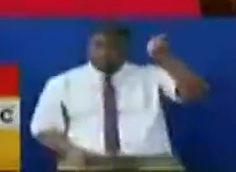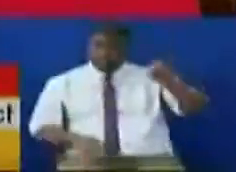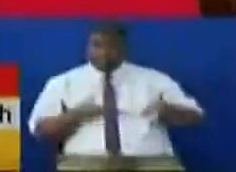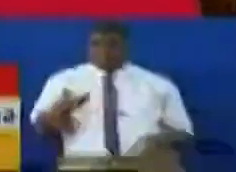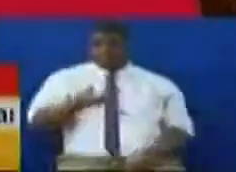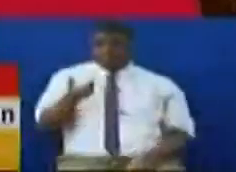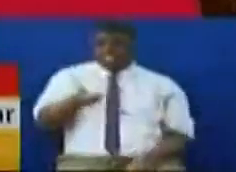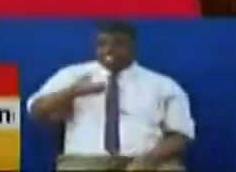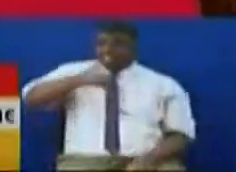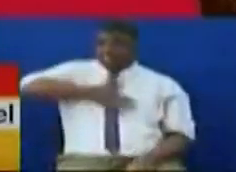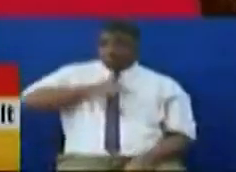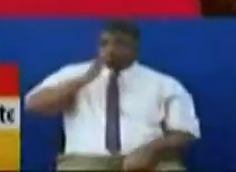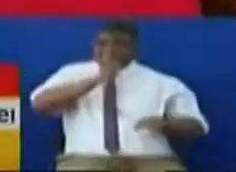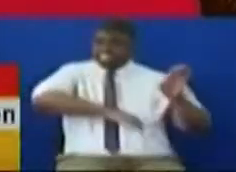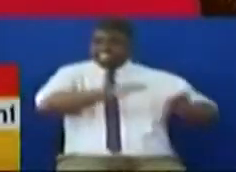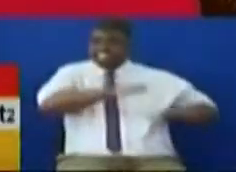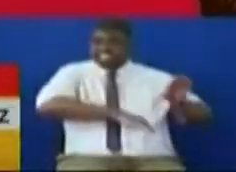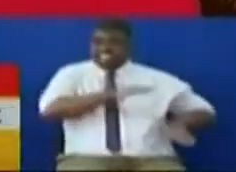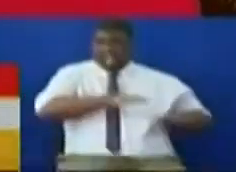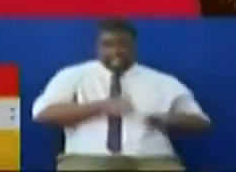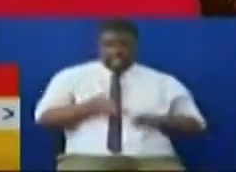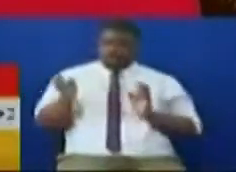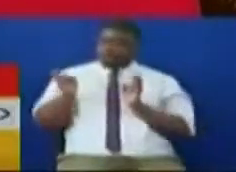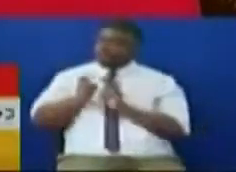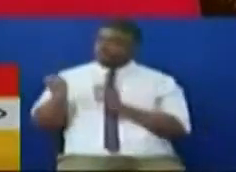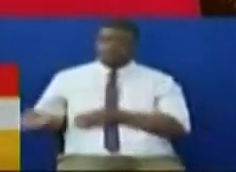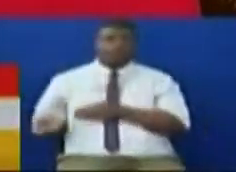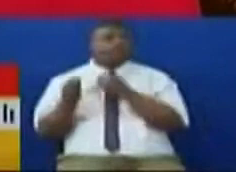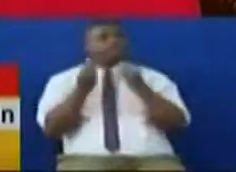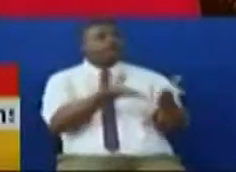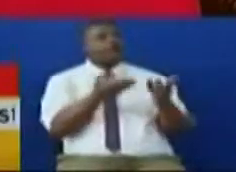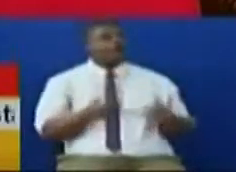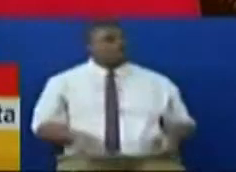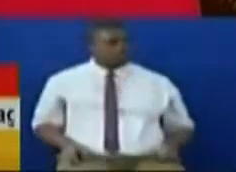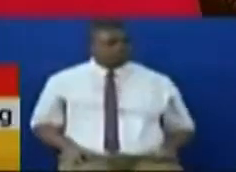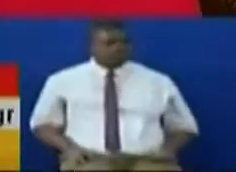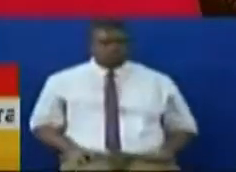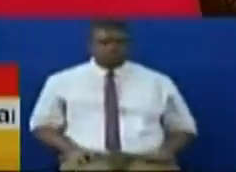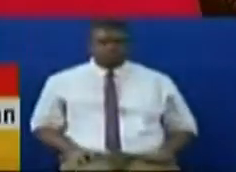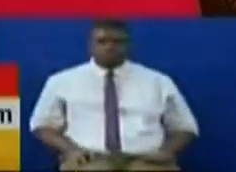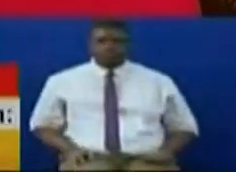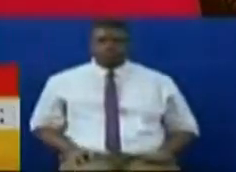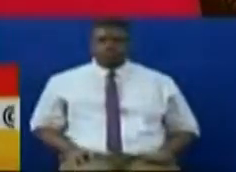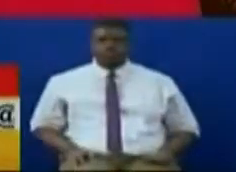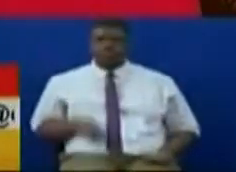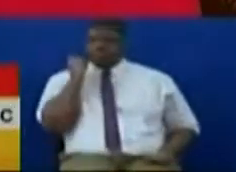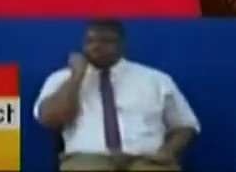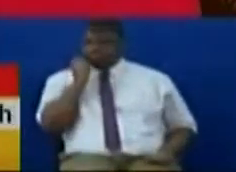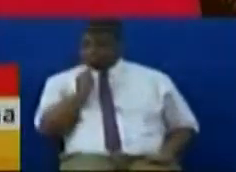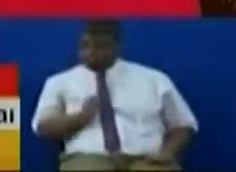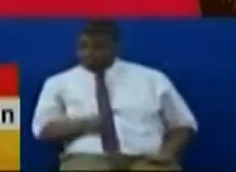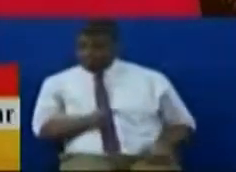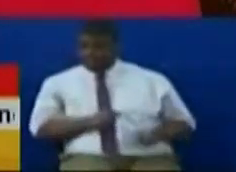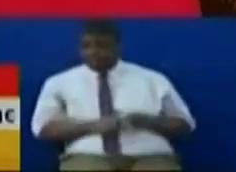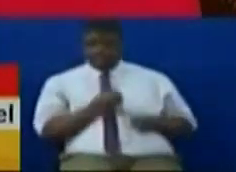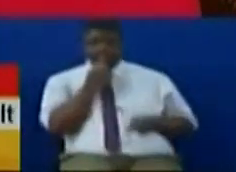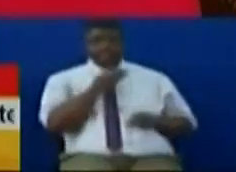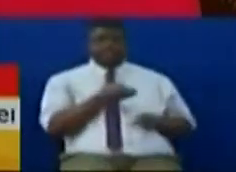vijiji vyangu vya mkoa wa Singida na kupatiwa umeme. Mheshimiwa Speaker, kupitia taarifa ya